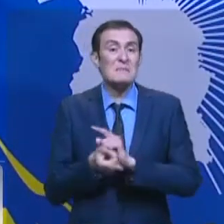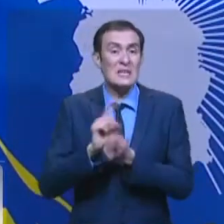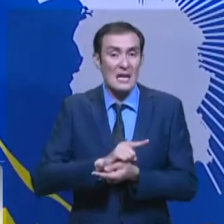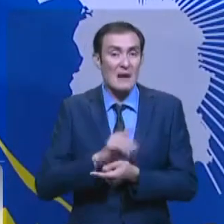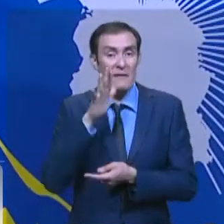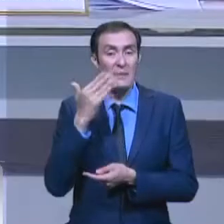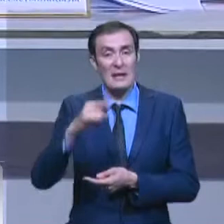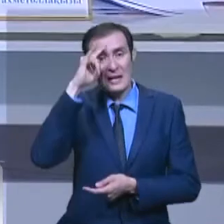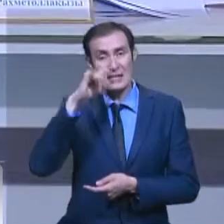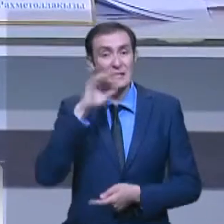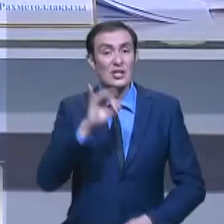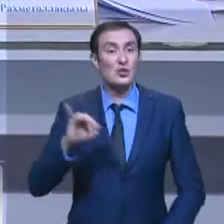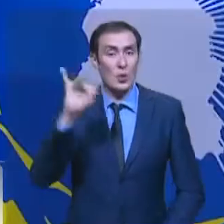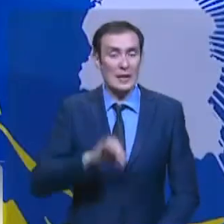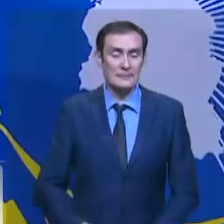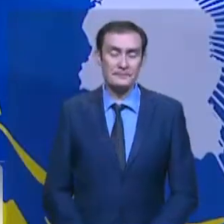для казахстанской истории.